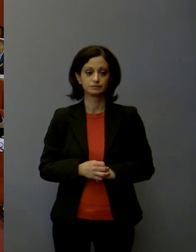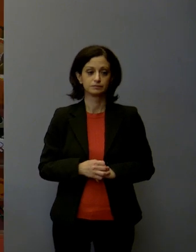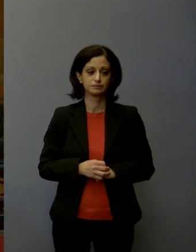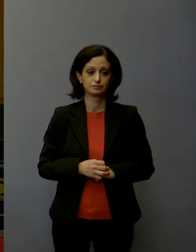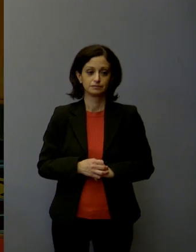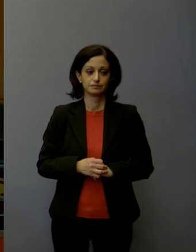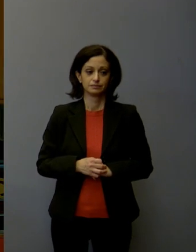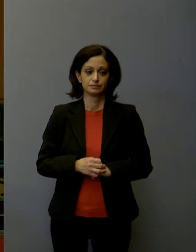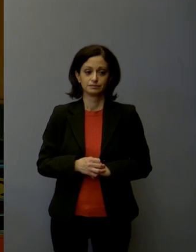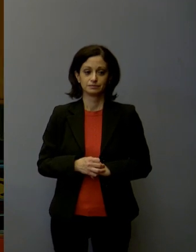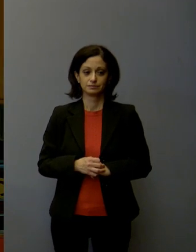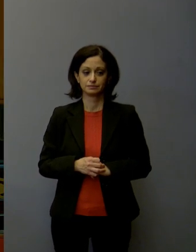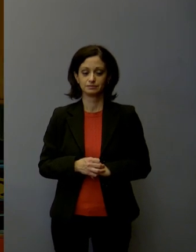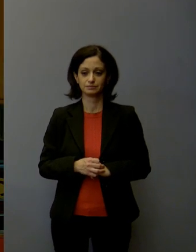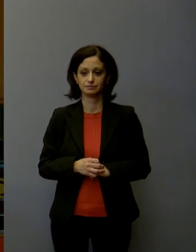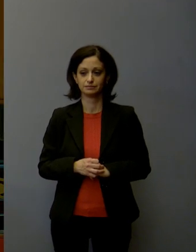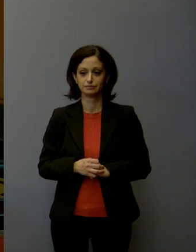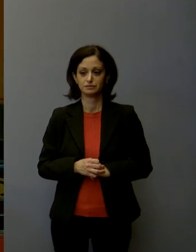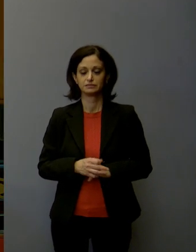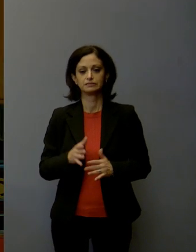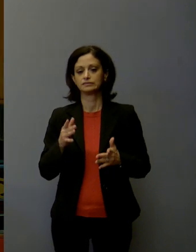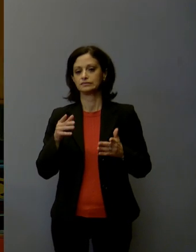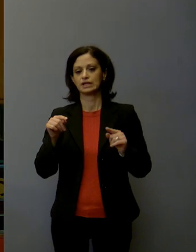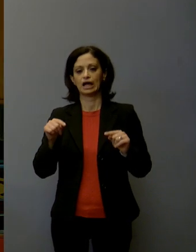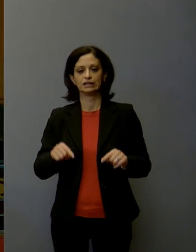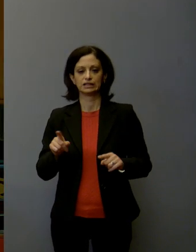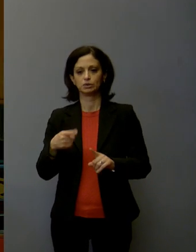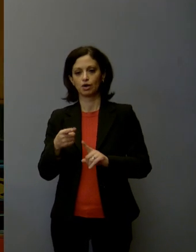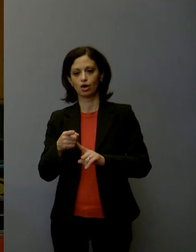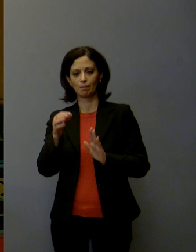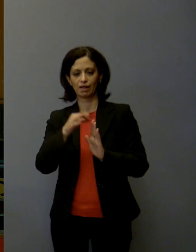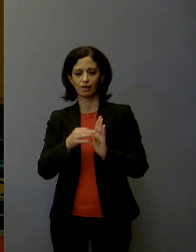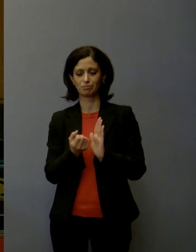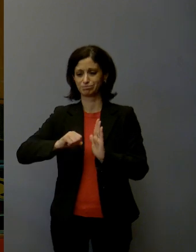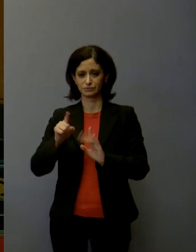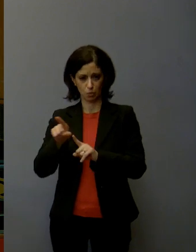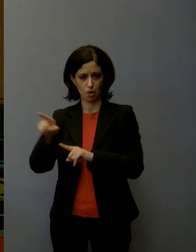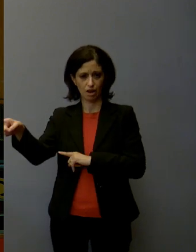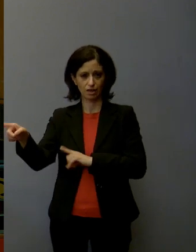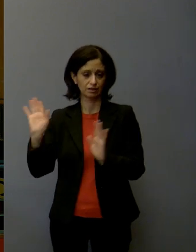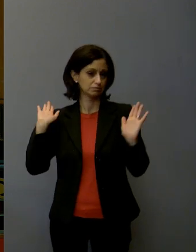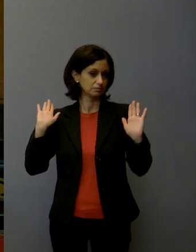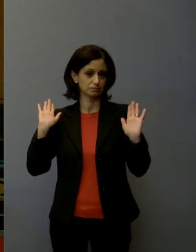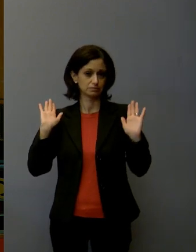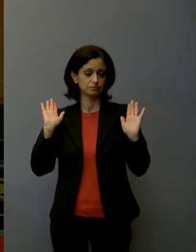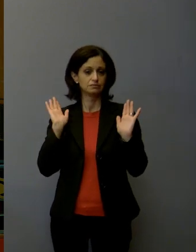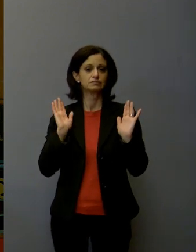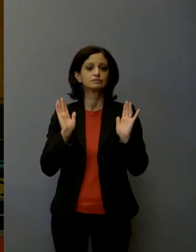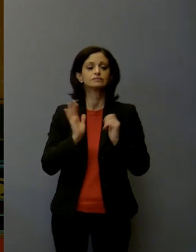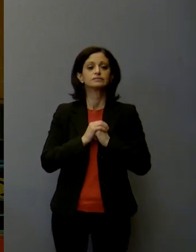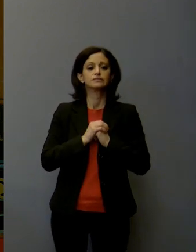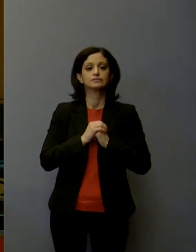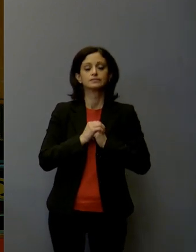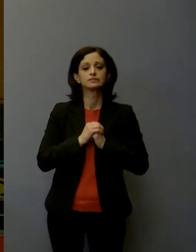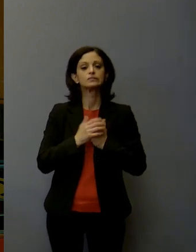Adesso state contravvenendo state contravvenendo anche voi al regolamento Quindi allora cosa Allora